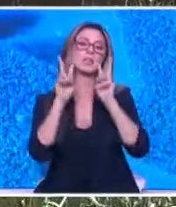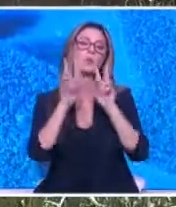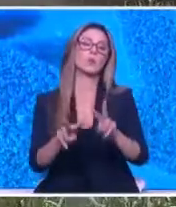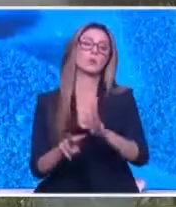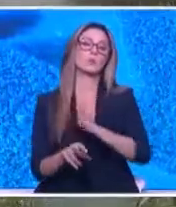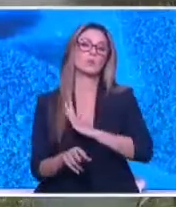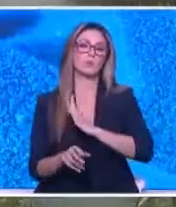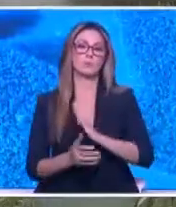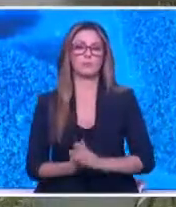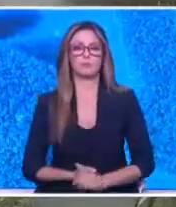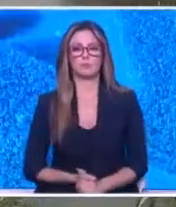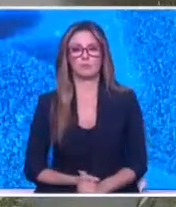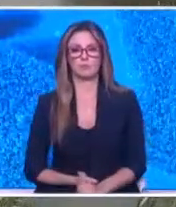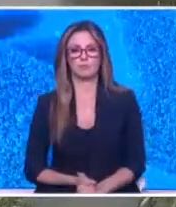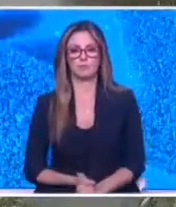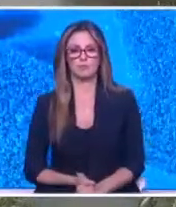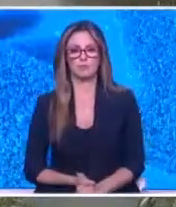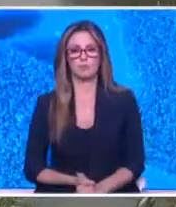geldi.